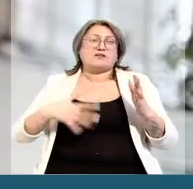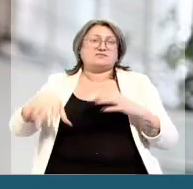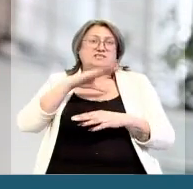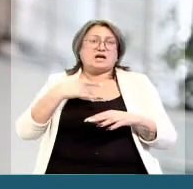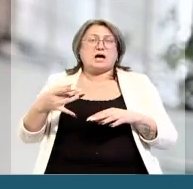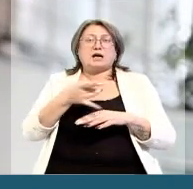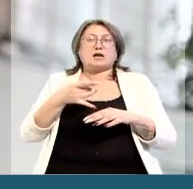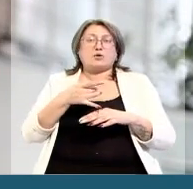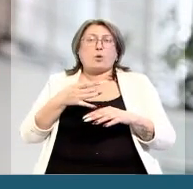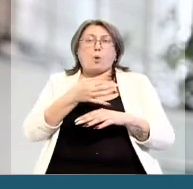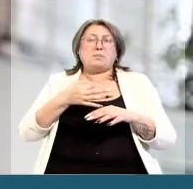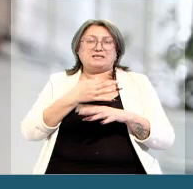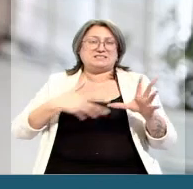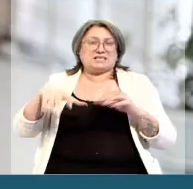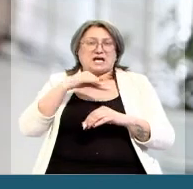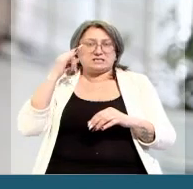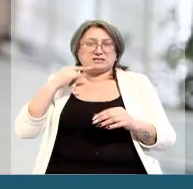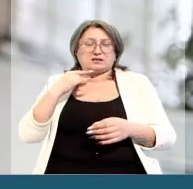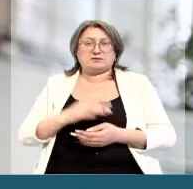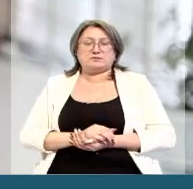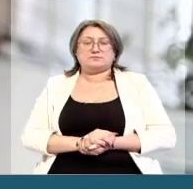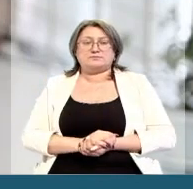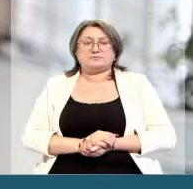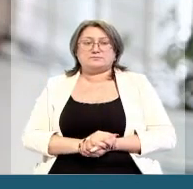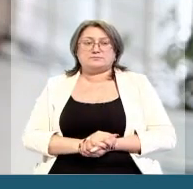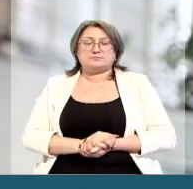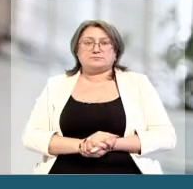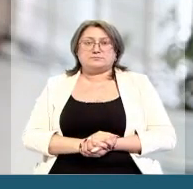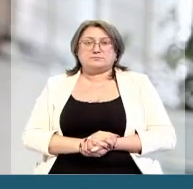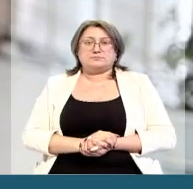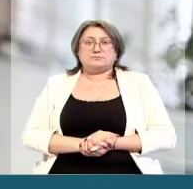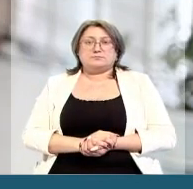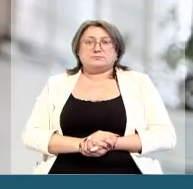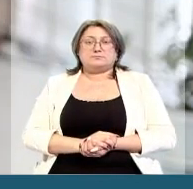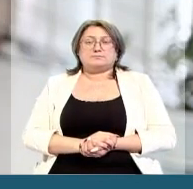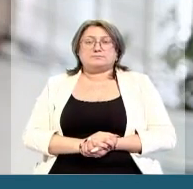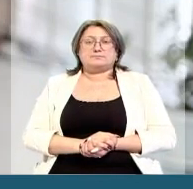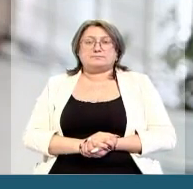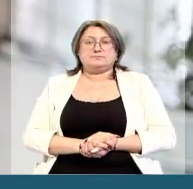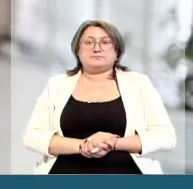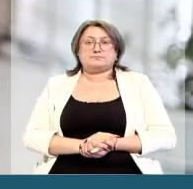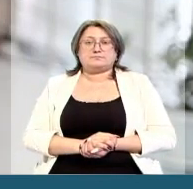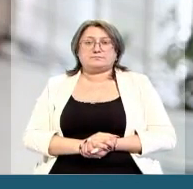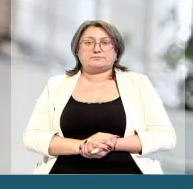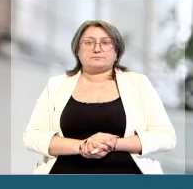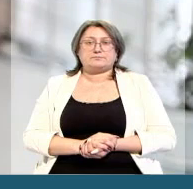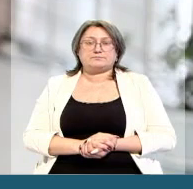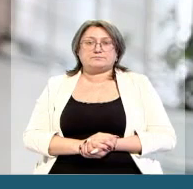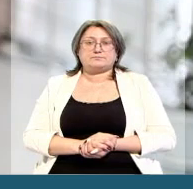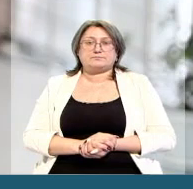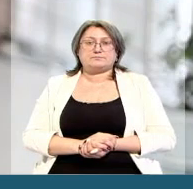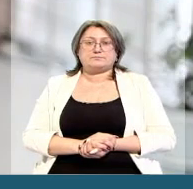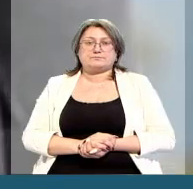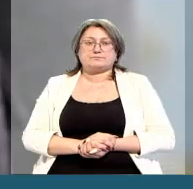өтеді. Сонымен қатар информатика пәніндегі 11-ші сынып база данных дегенмен жұмыс жасайды.